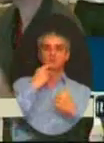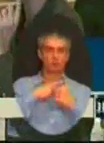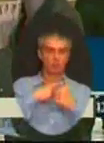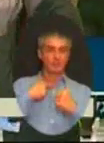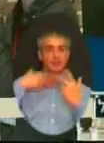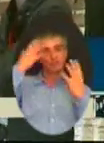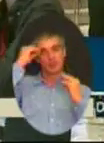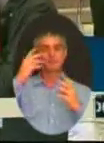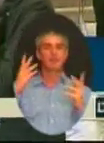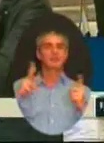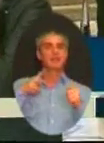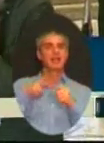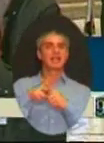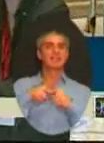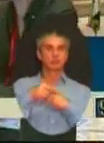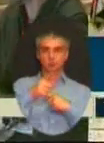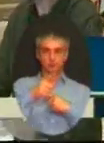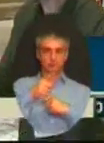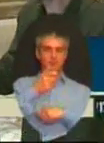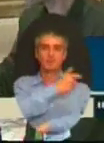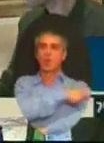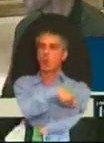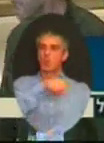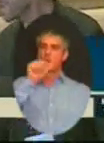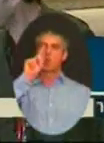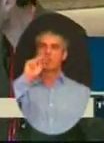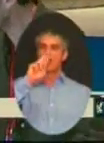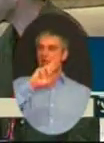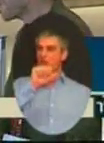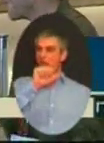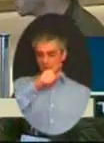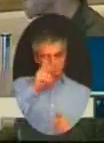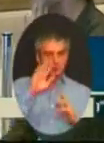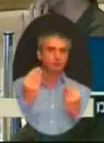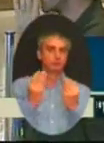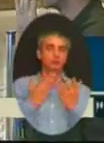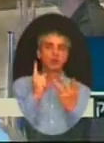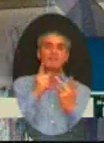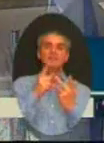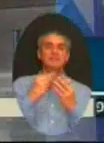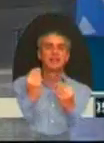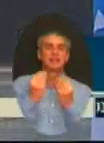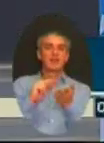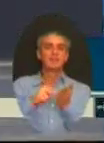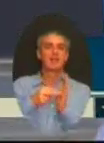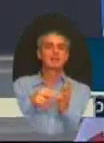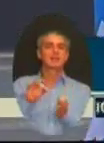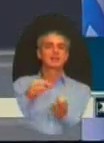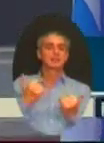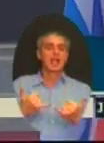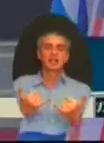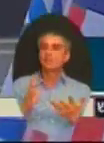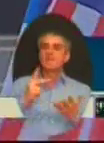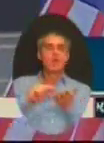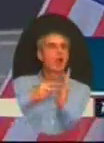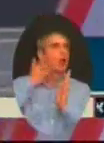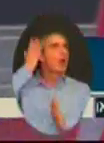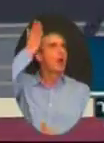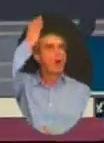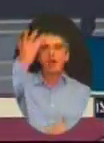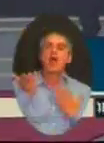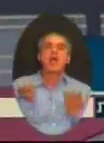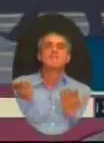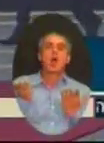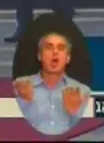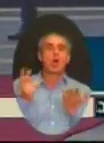מכבד את ההחלטה לקצץ באונרה, יש בזה משהו, אבל אלה צעדים טקטיים. איפה האסטרטגיה?